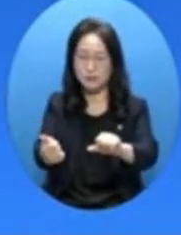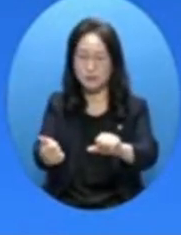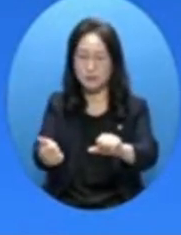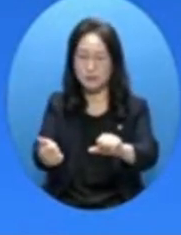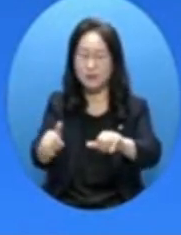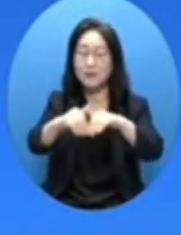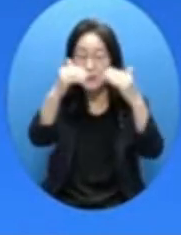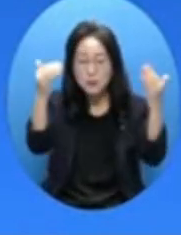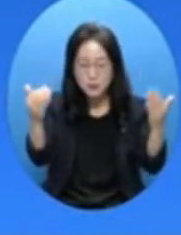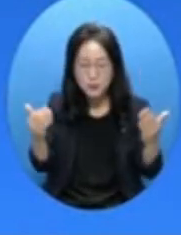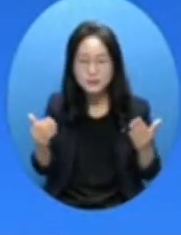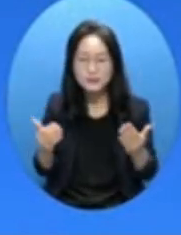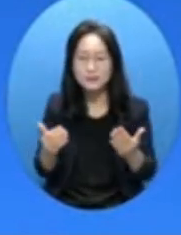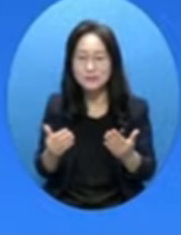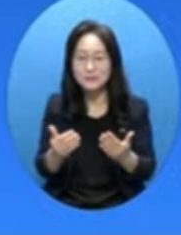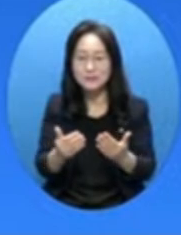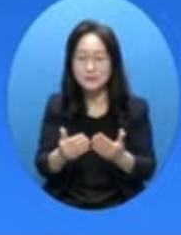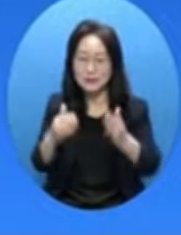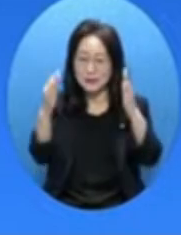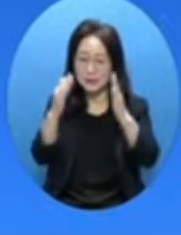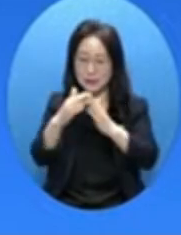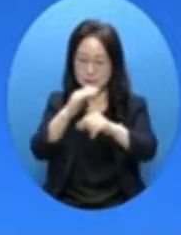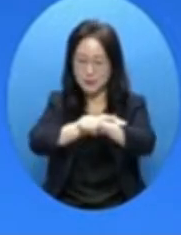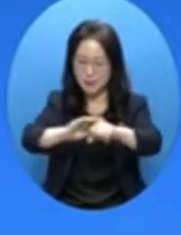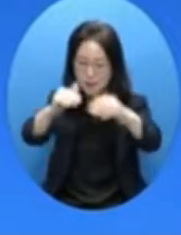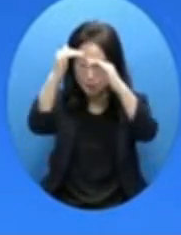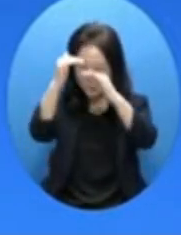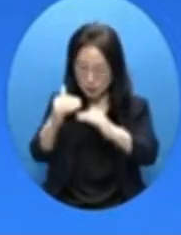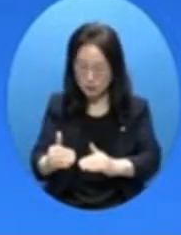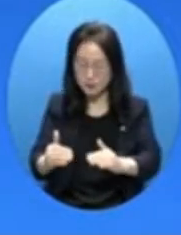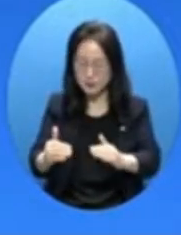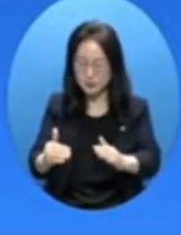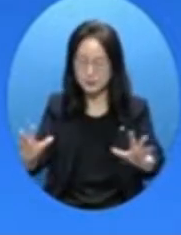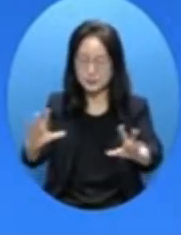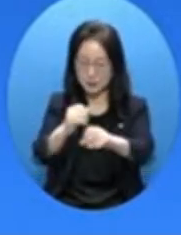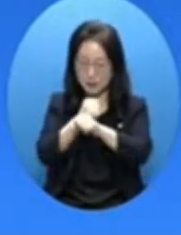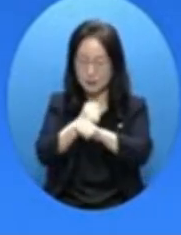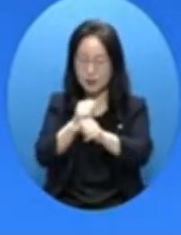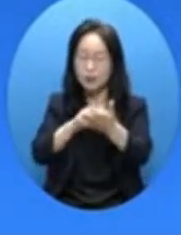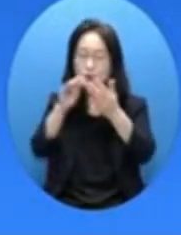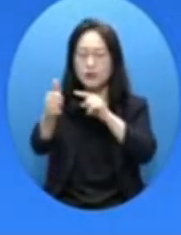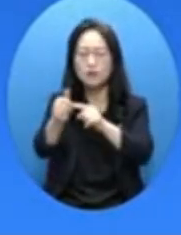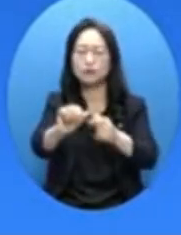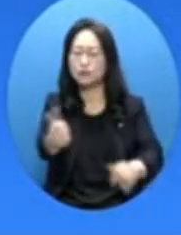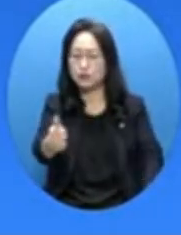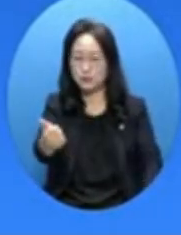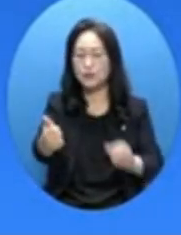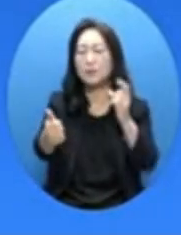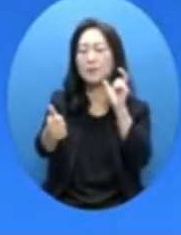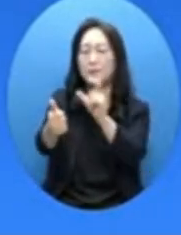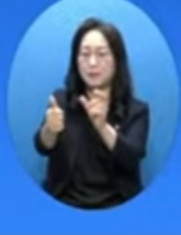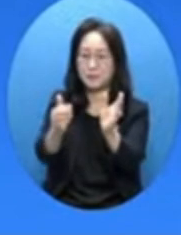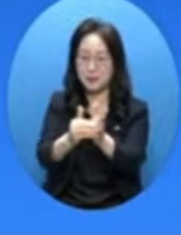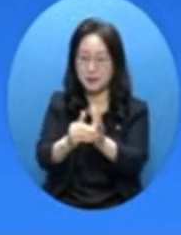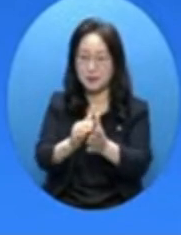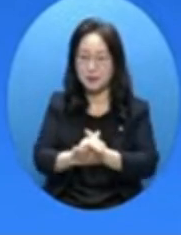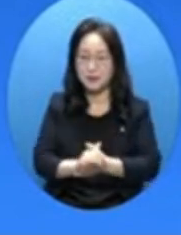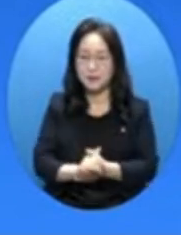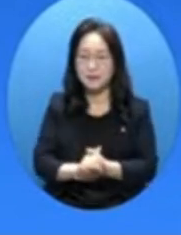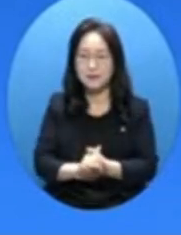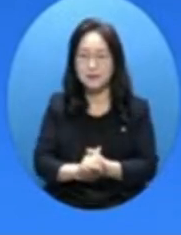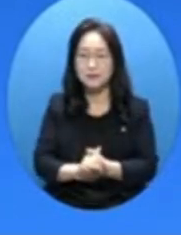모든 집안을 잘 정리하고 죽음을 맞이하라고 얘기했습니다.